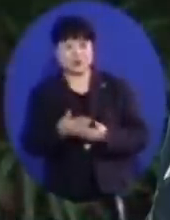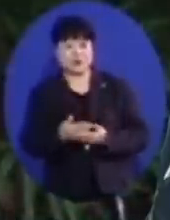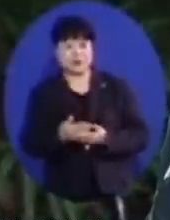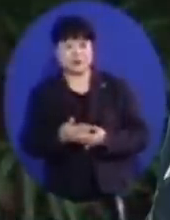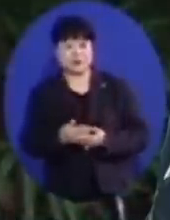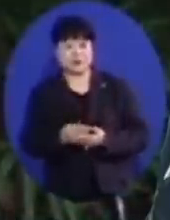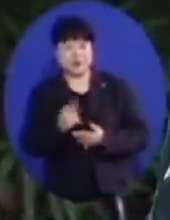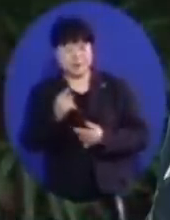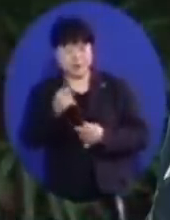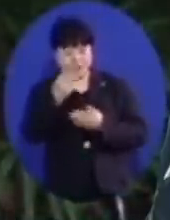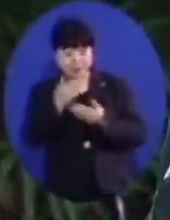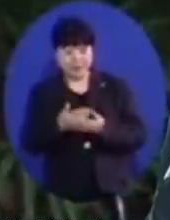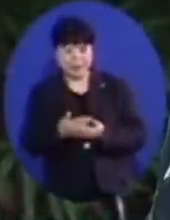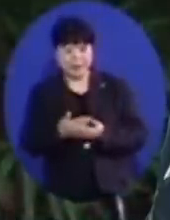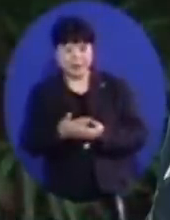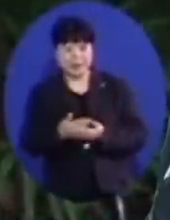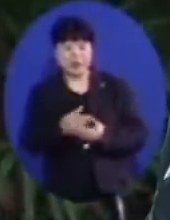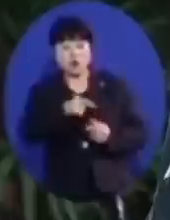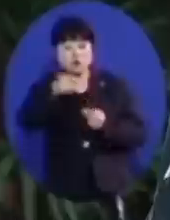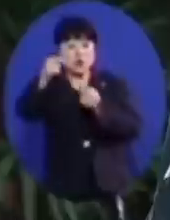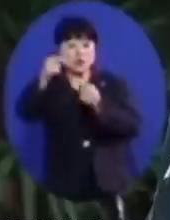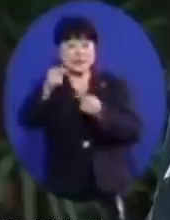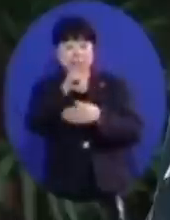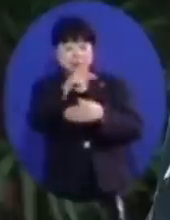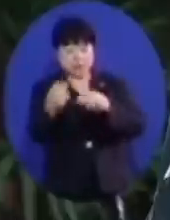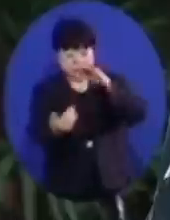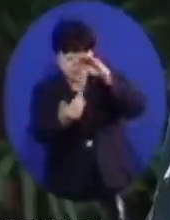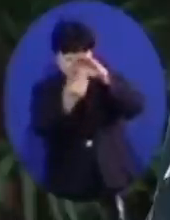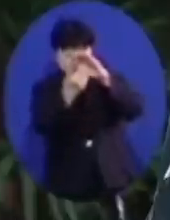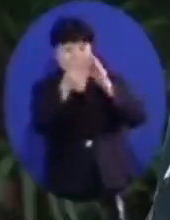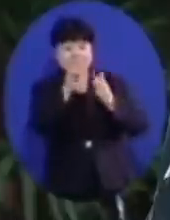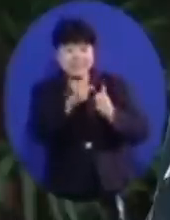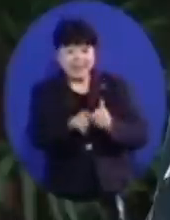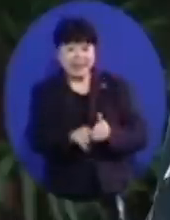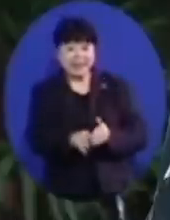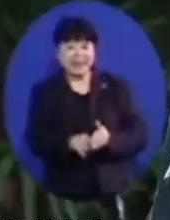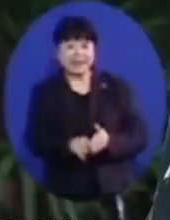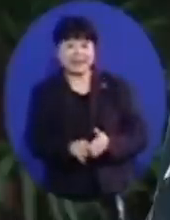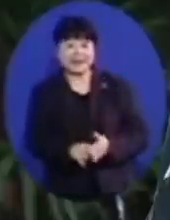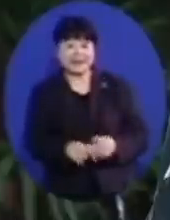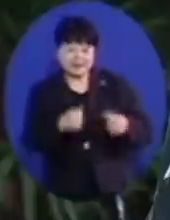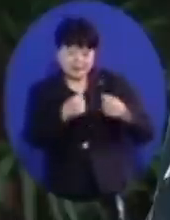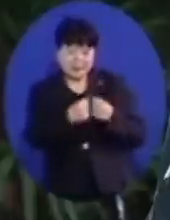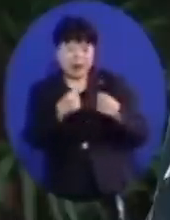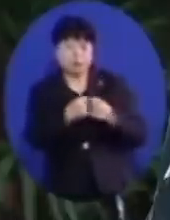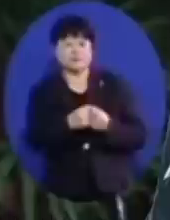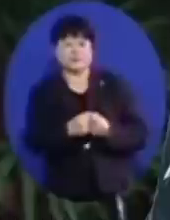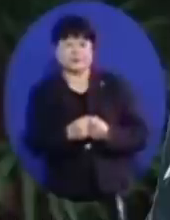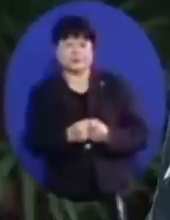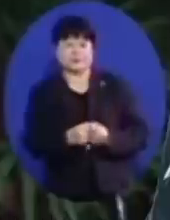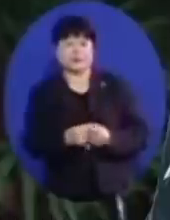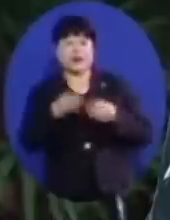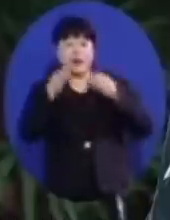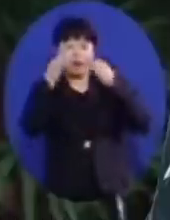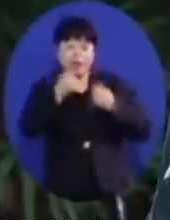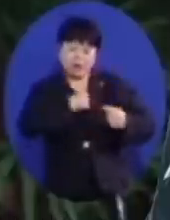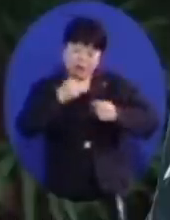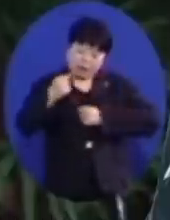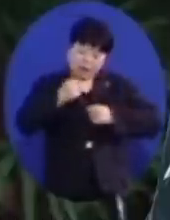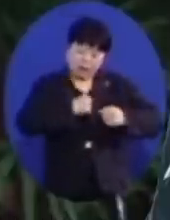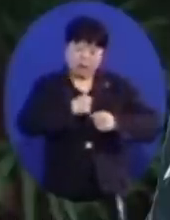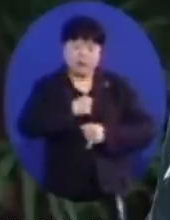봤지만 구원이 우리의 생활 속에 이루어지는 데는 이러한 싸움이 필요한 것입니다 가슴을 치고